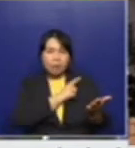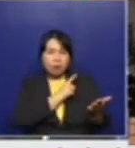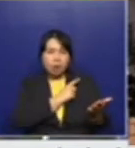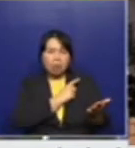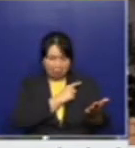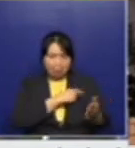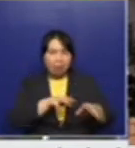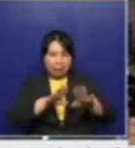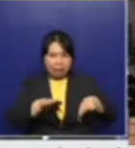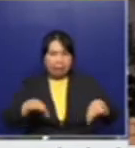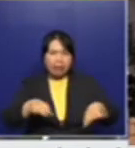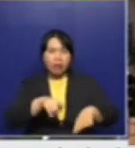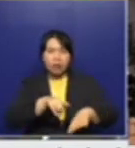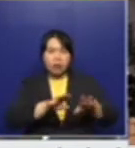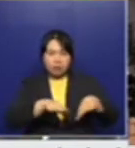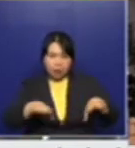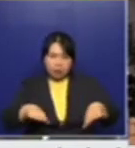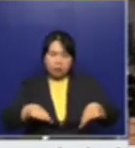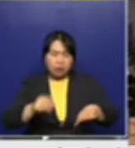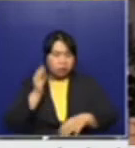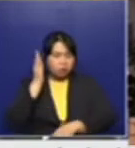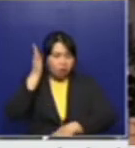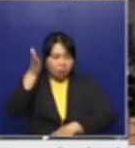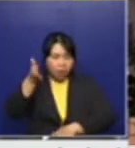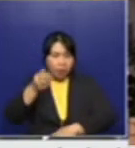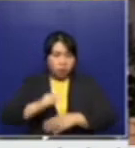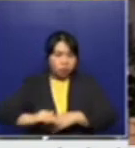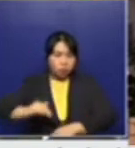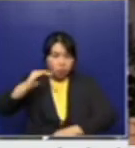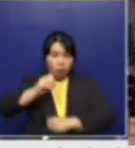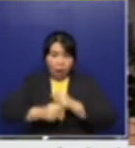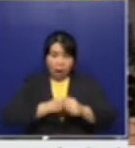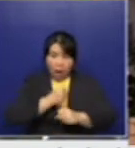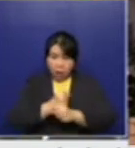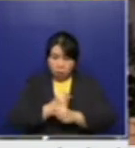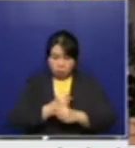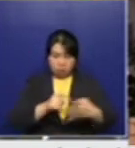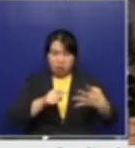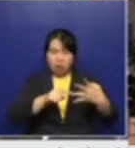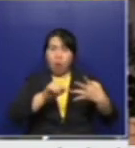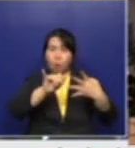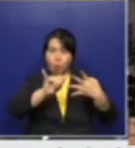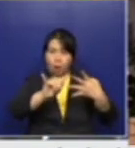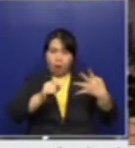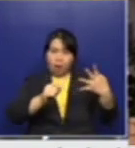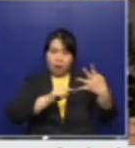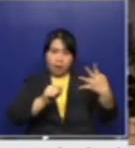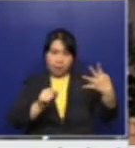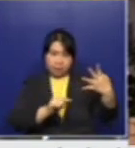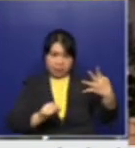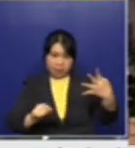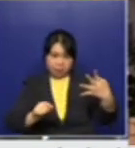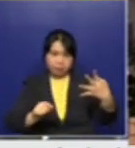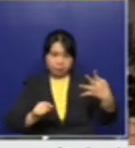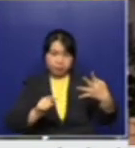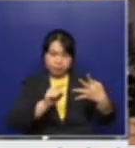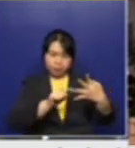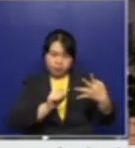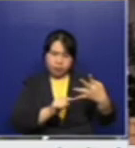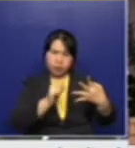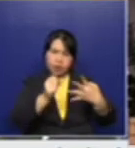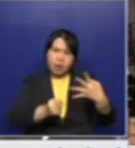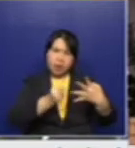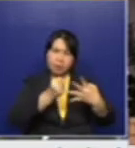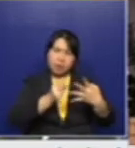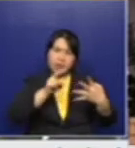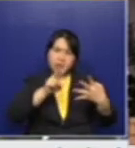านนักเรียนนิสิตนักศึกษาอายุตั้งแต่ X Y กับ Z ก็คือนะครับช่วงของ